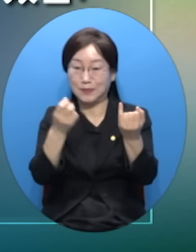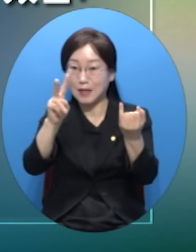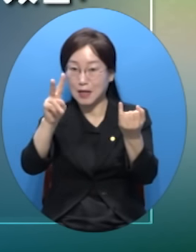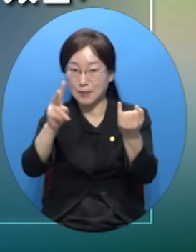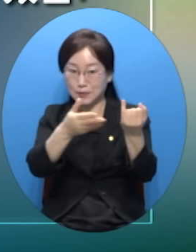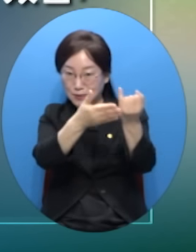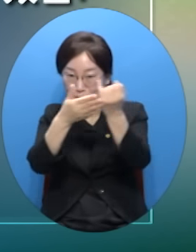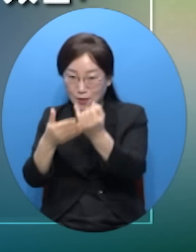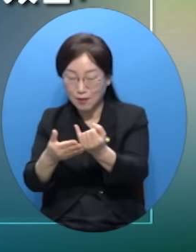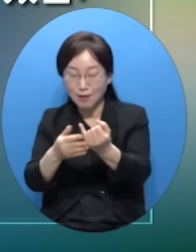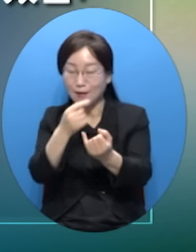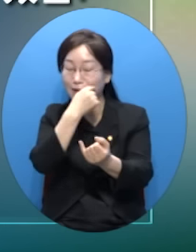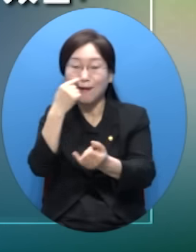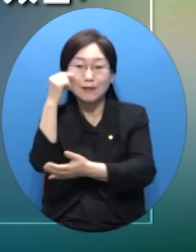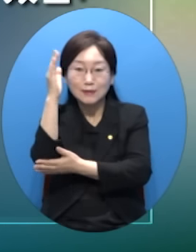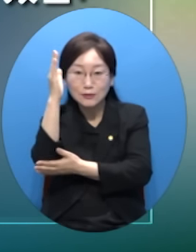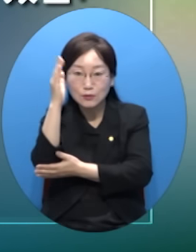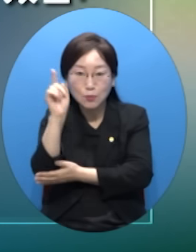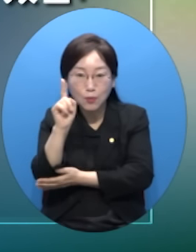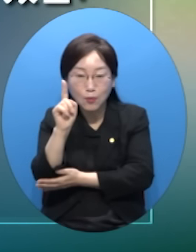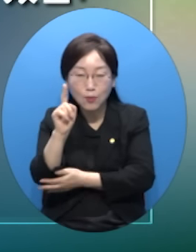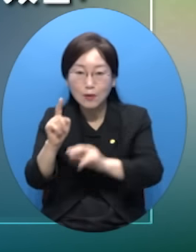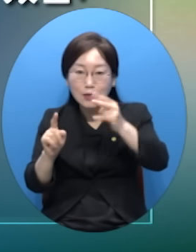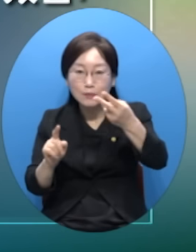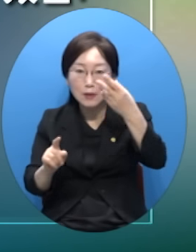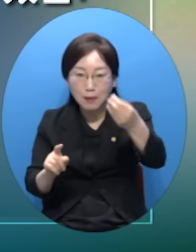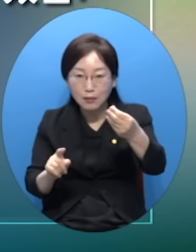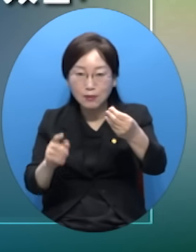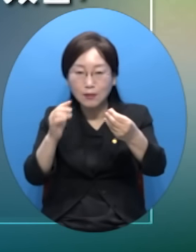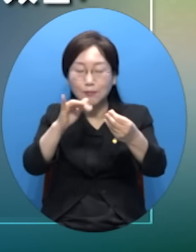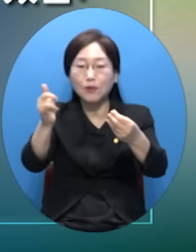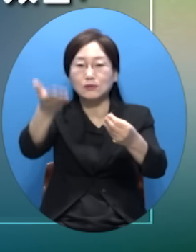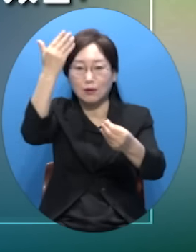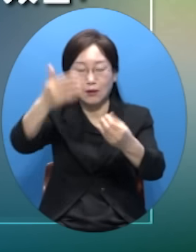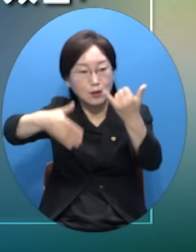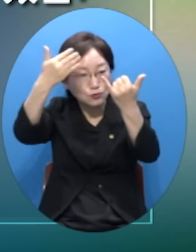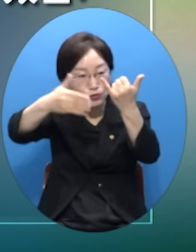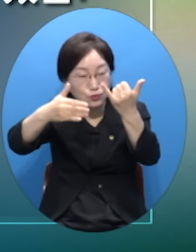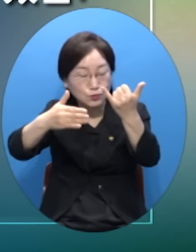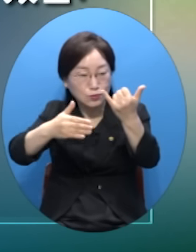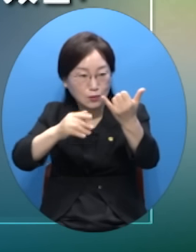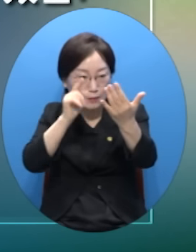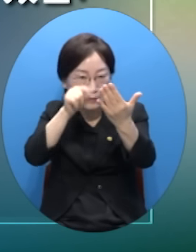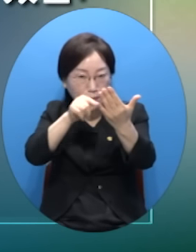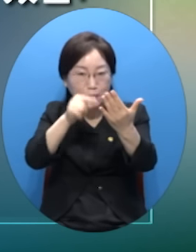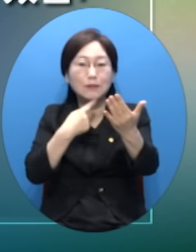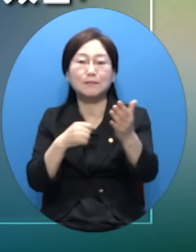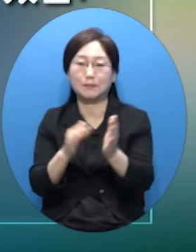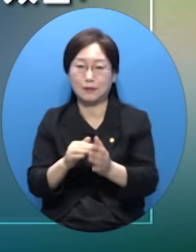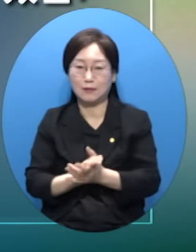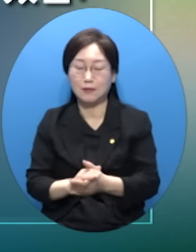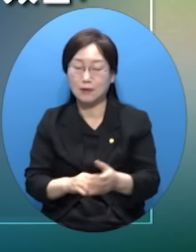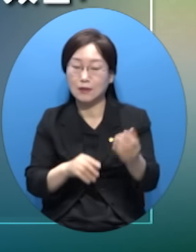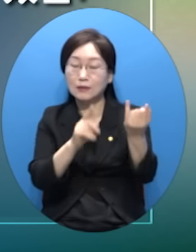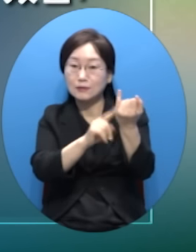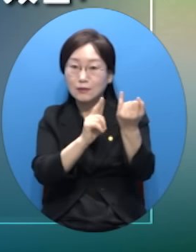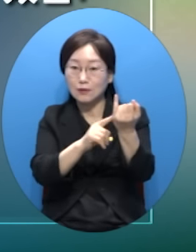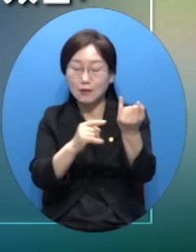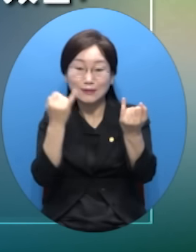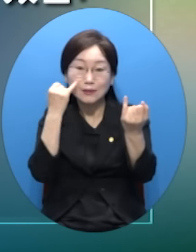간증을 하셨는데 200만 명이 넘게 그 유튜브를 봤습니다. 이 박리부가